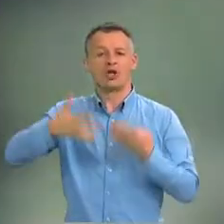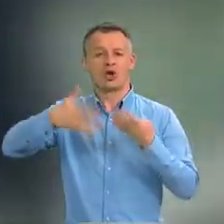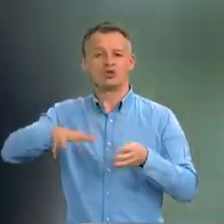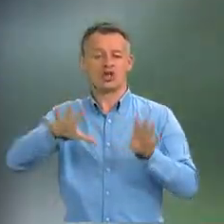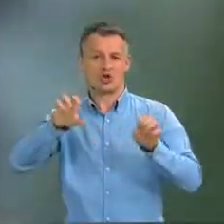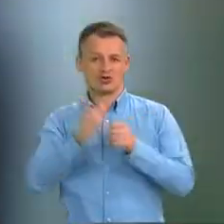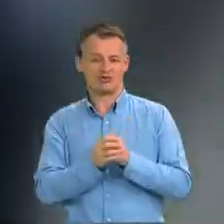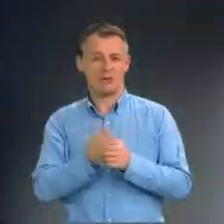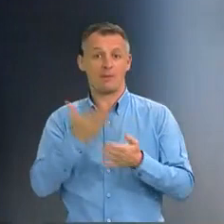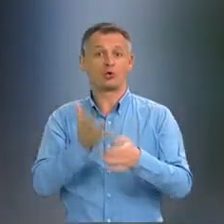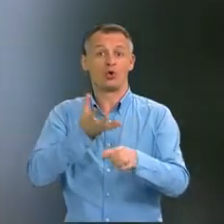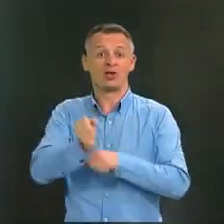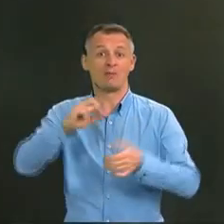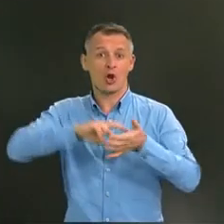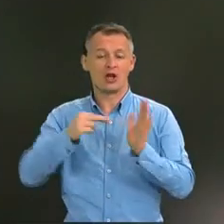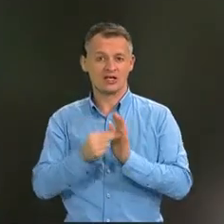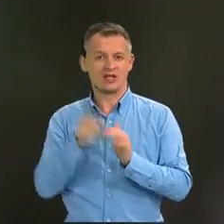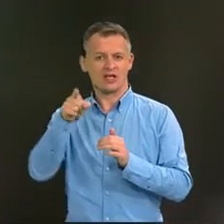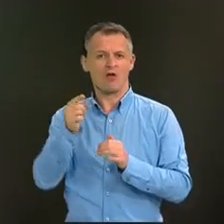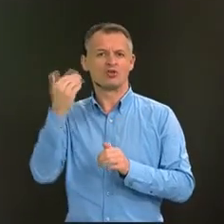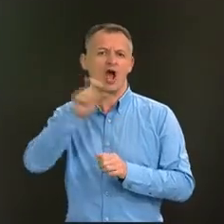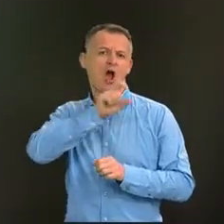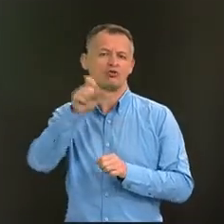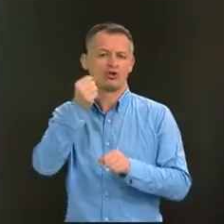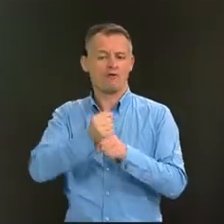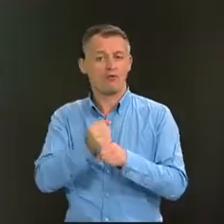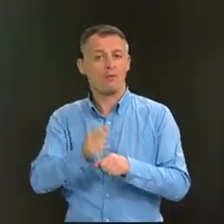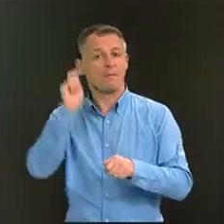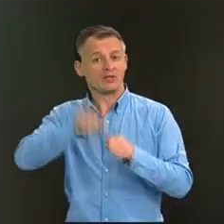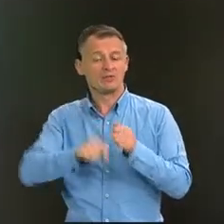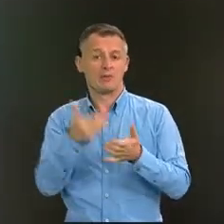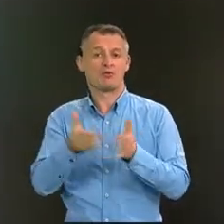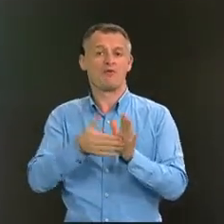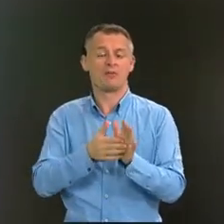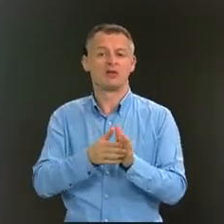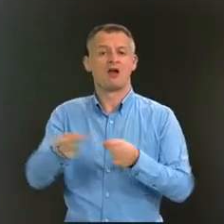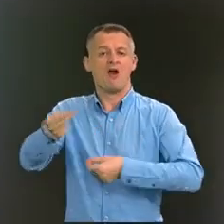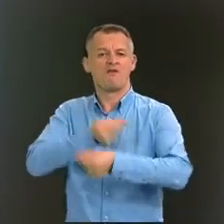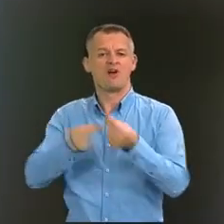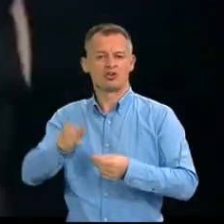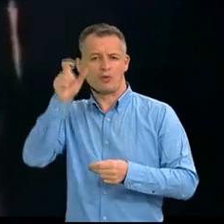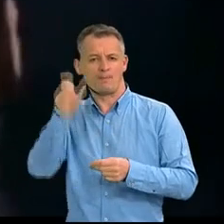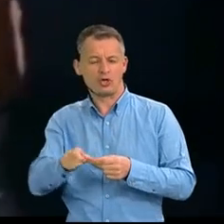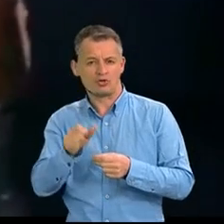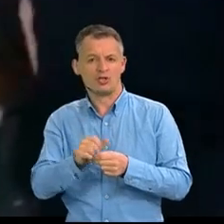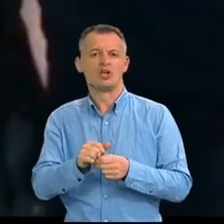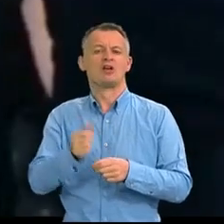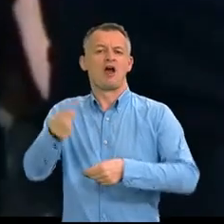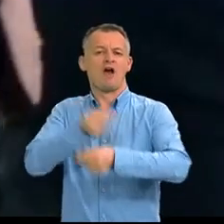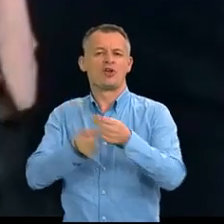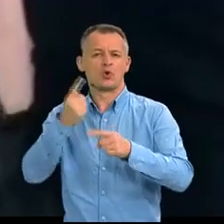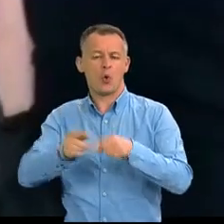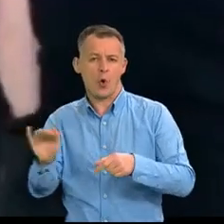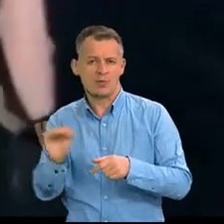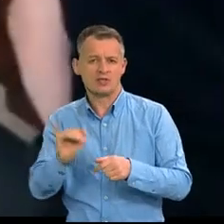lungul timpului, membrii acestei grupări au fost acuzați și au săvârșit pedepse pentru infracțiuni precum trafic de persoane, trafic de minori, șantaj și spălare